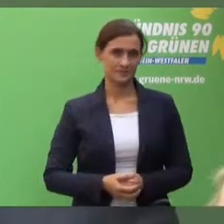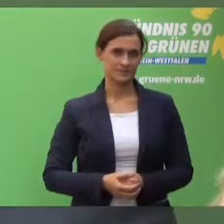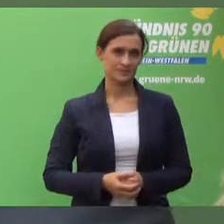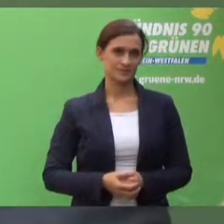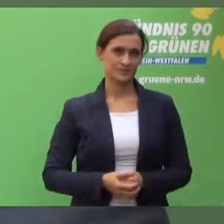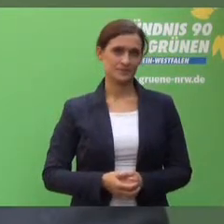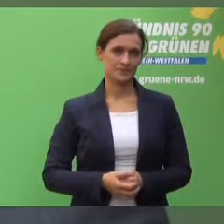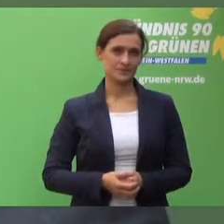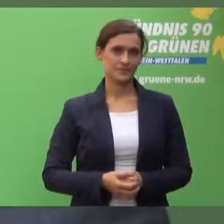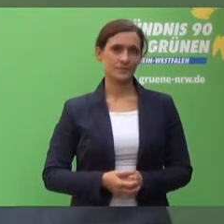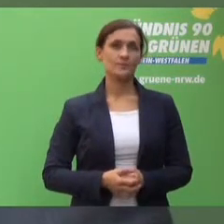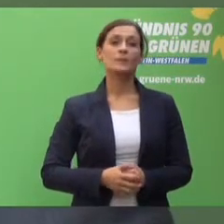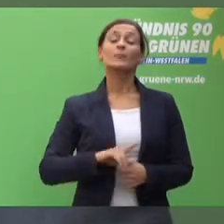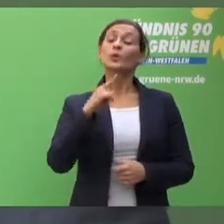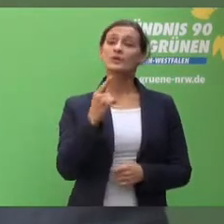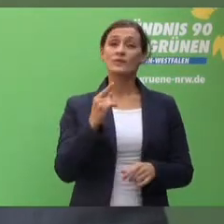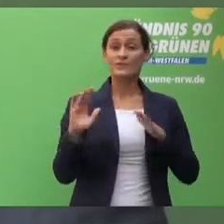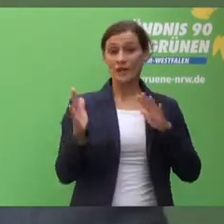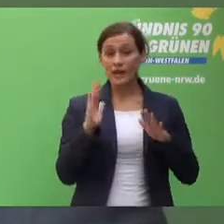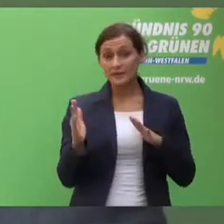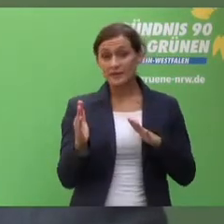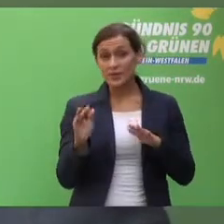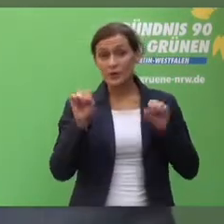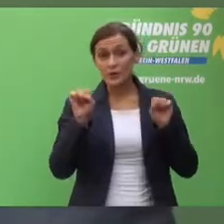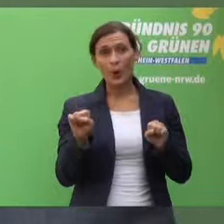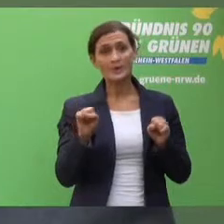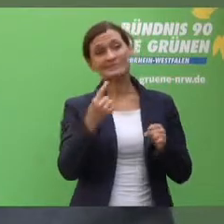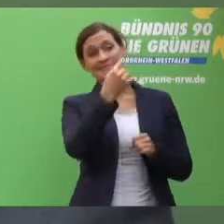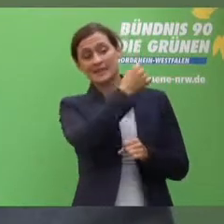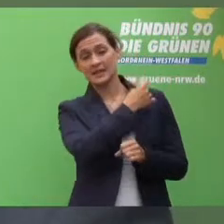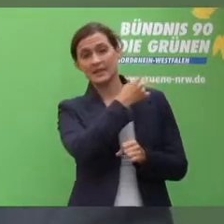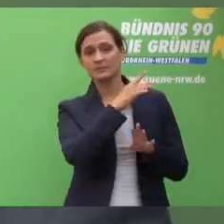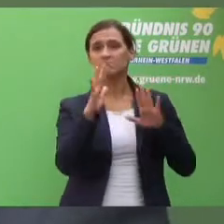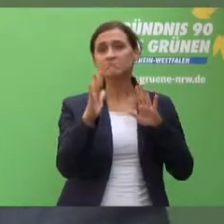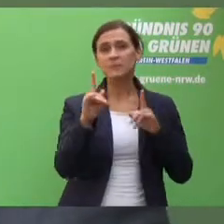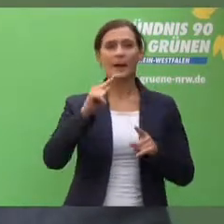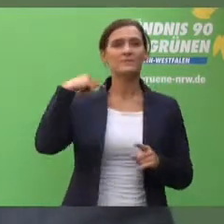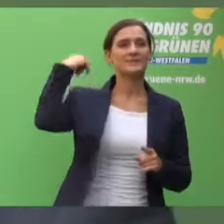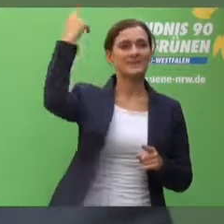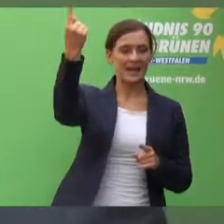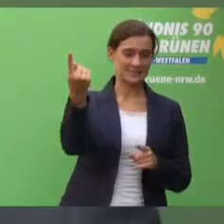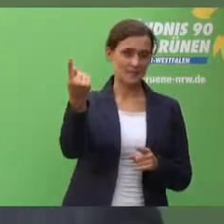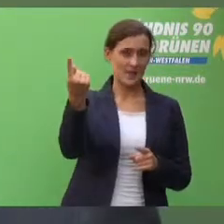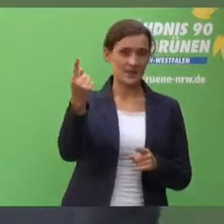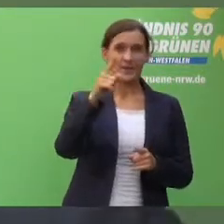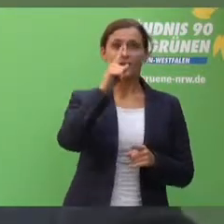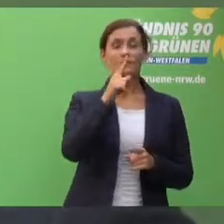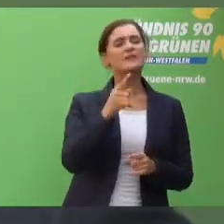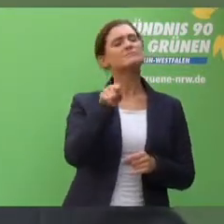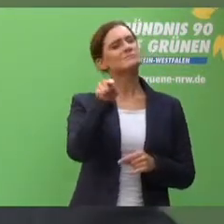Und vielleicht sollten Sie das nächste Mal, wenn Sie die Grünen